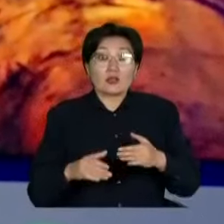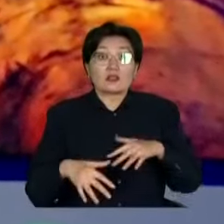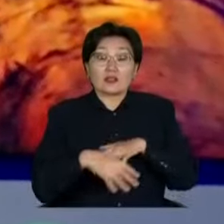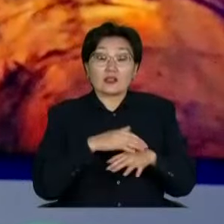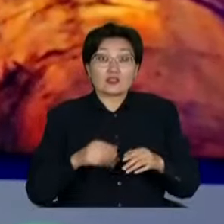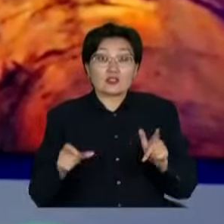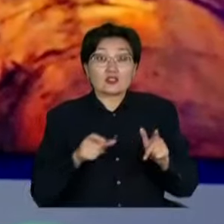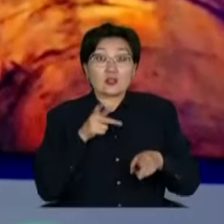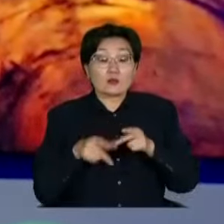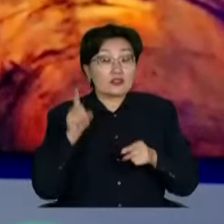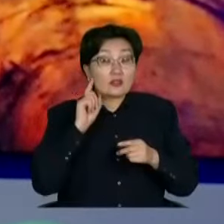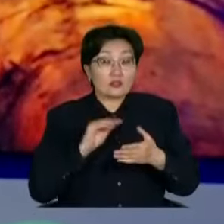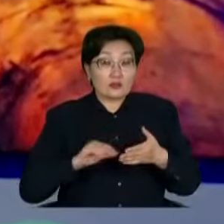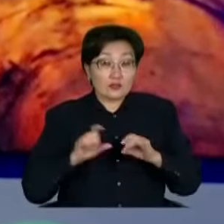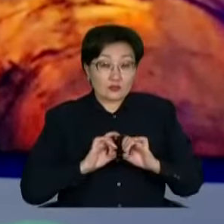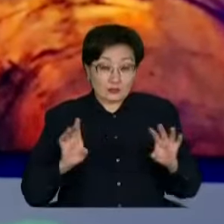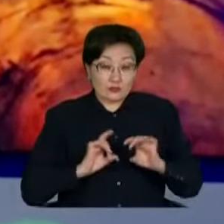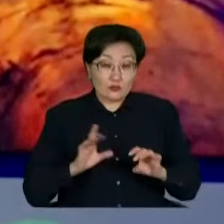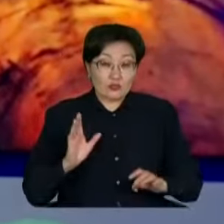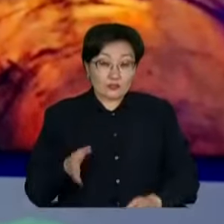қайтқан Жаслан Мұқан тақырыпты жалғайды.